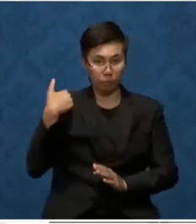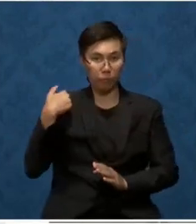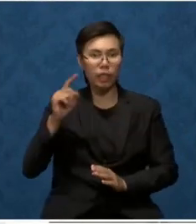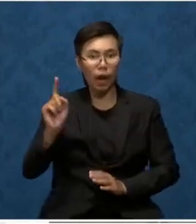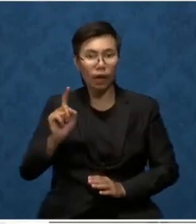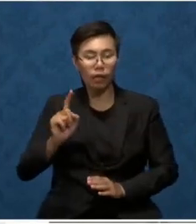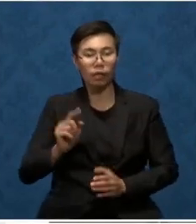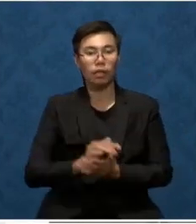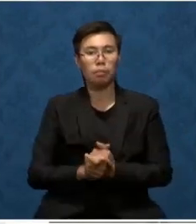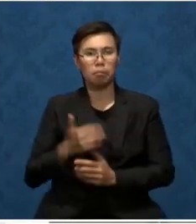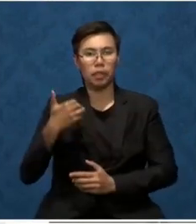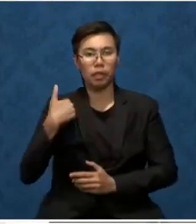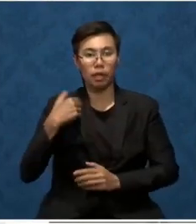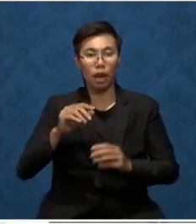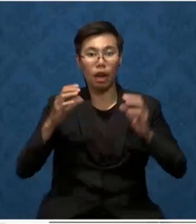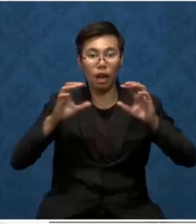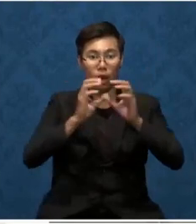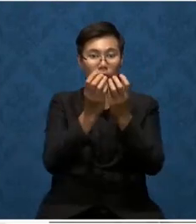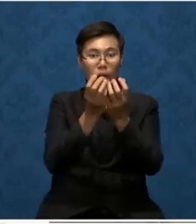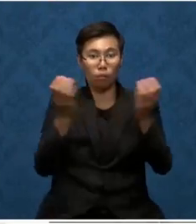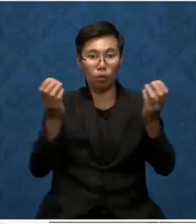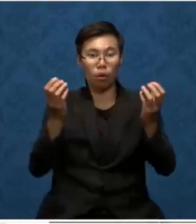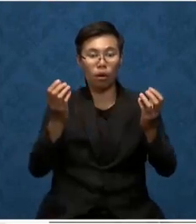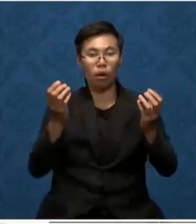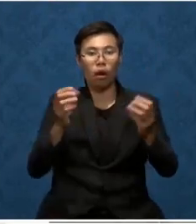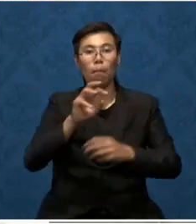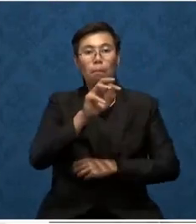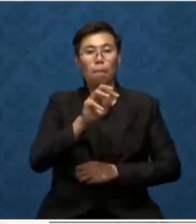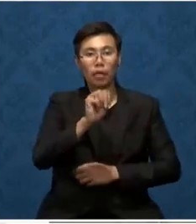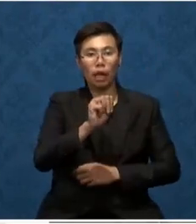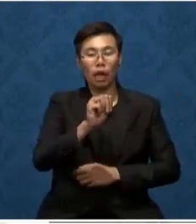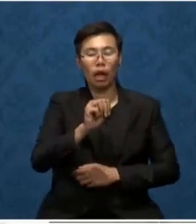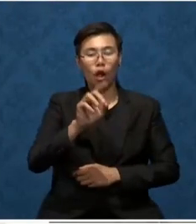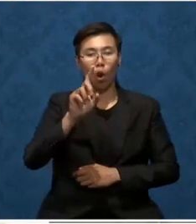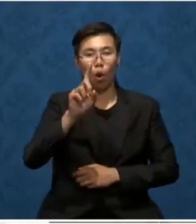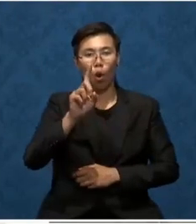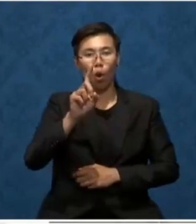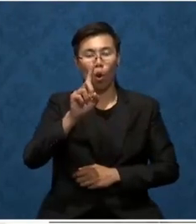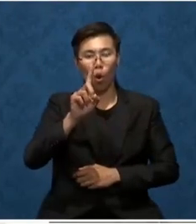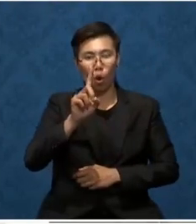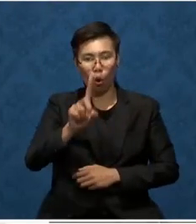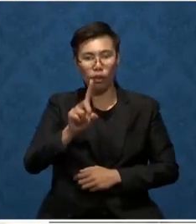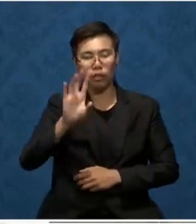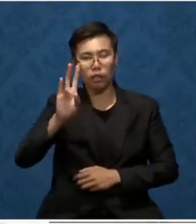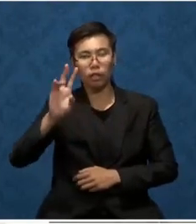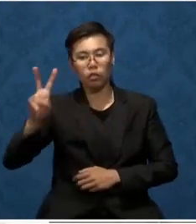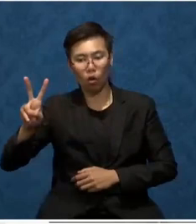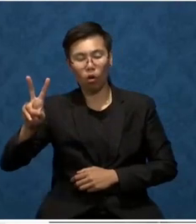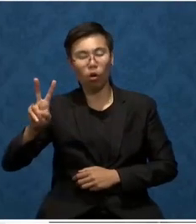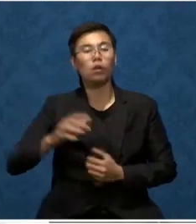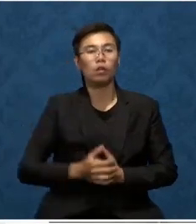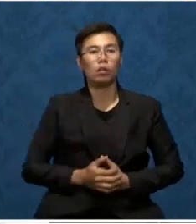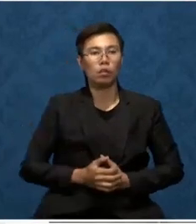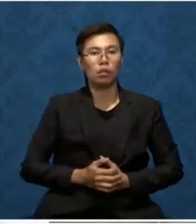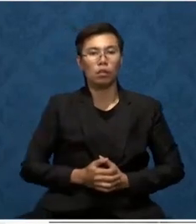รัฐธรรมนูญมาตรา272เกิดขึ้นซึ่งถ้าเราพิจารณาก็คือ